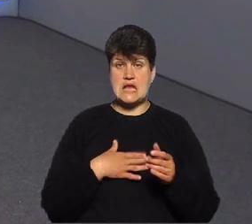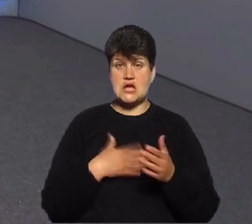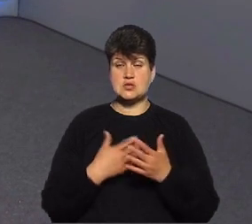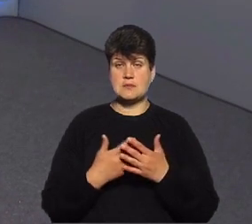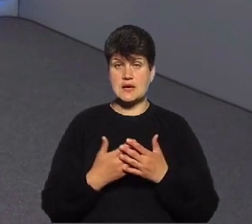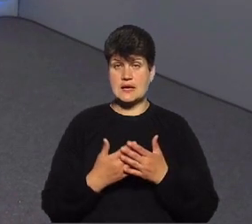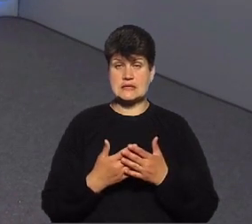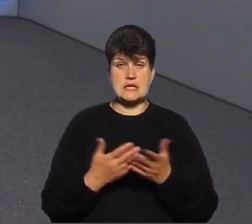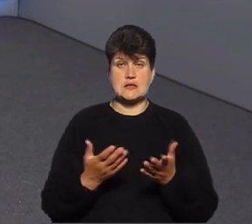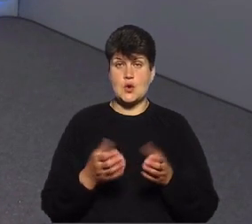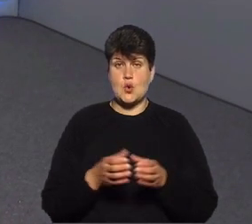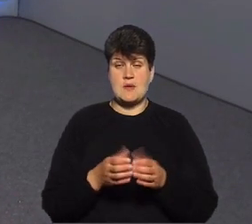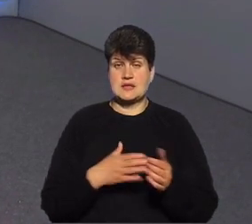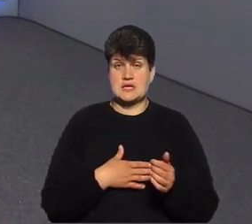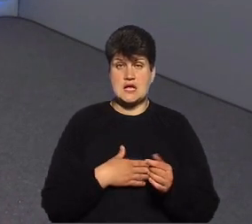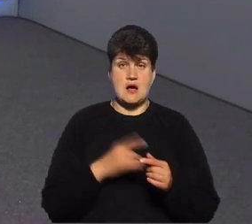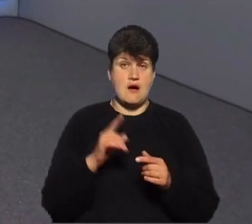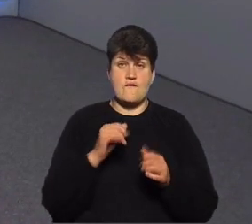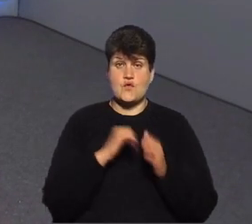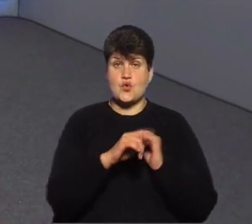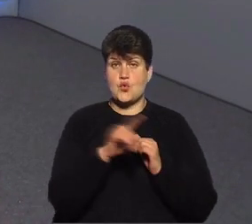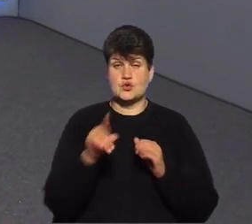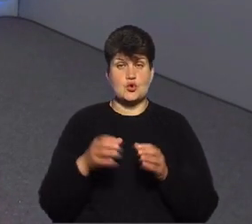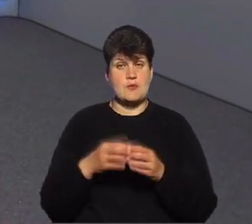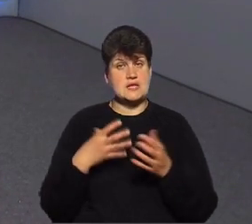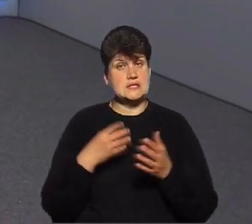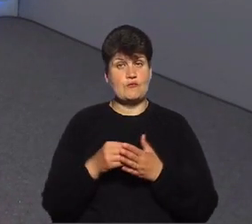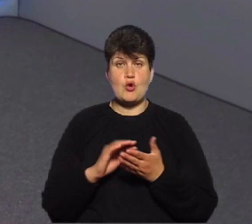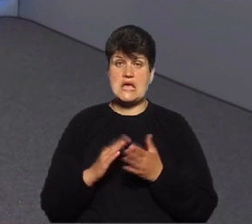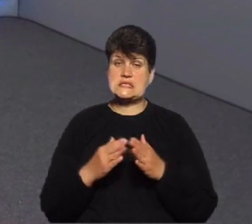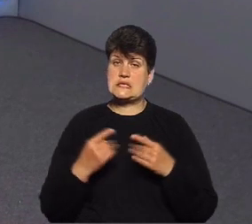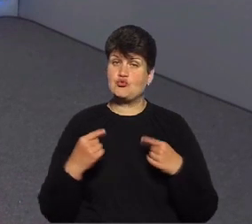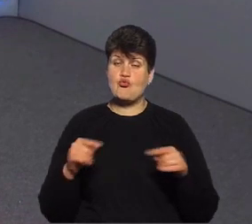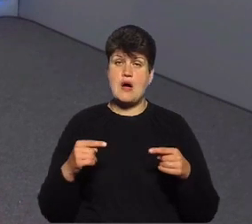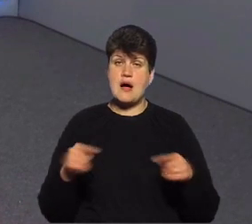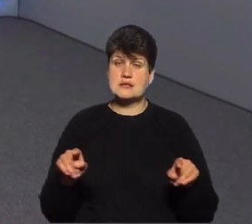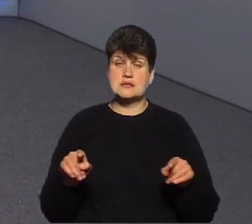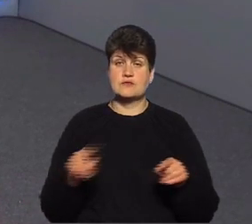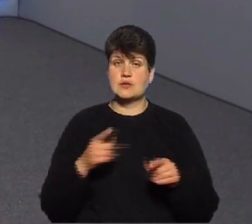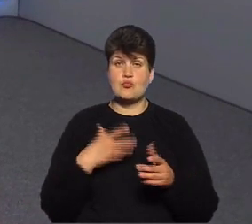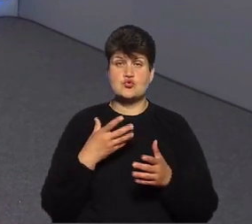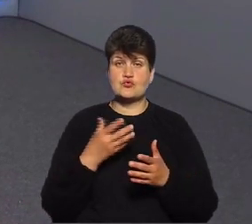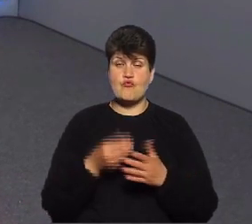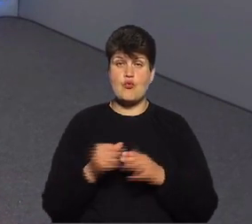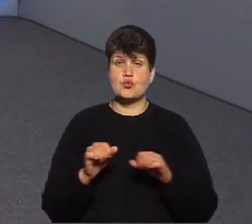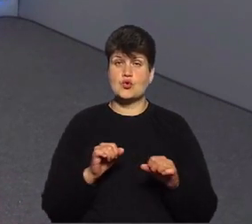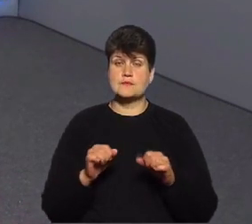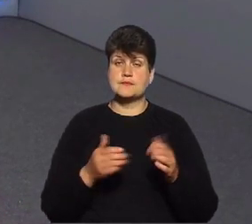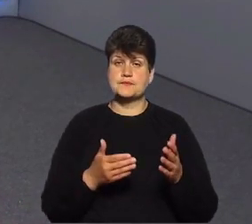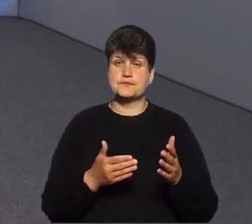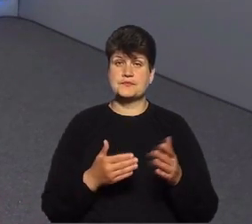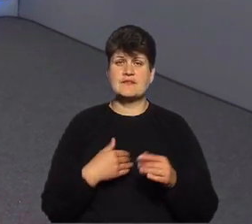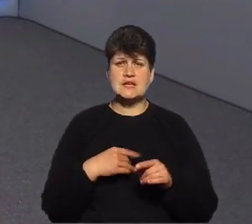але ну, я впевнений, що в кожній громаді там своя ситуація, тому кожен з них якось по-своєму розпоряджається. Зрозумів. Ми так швидко.